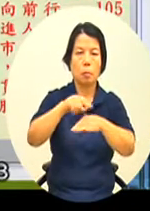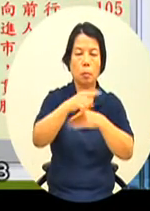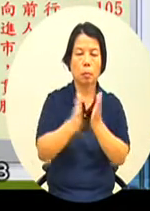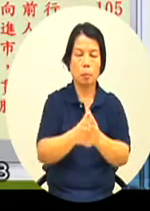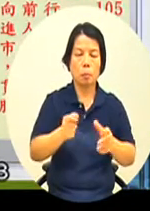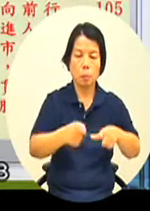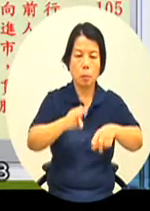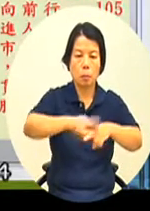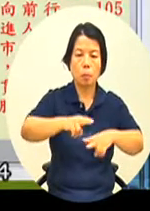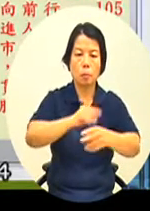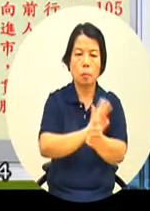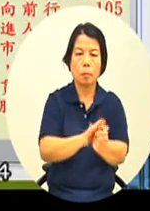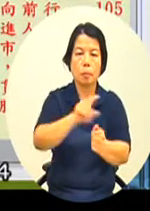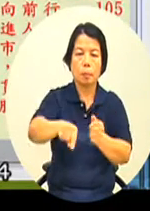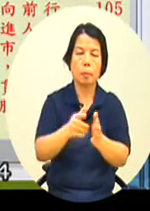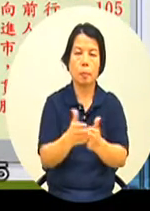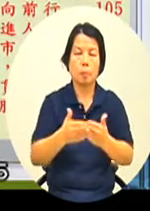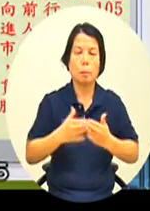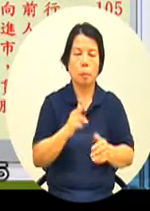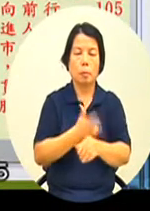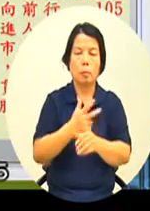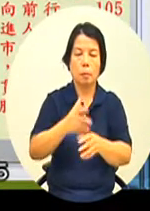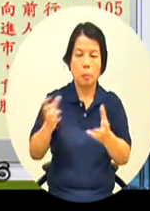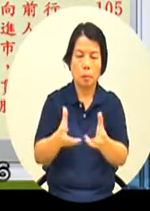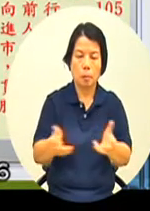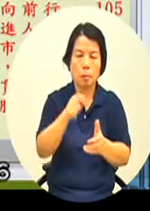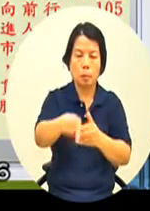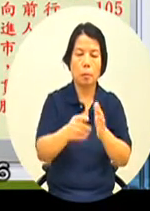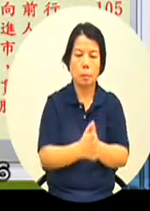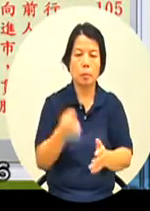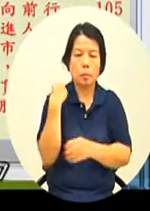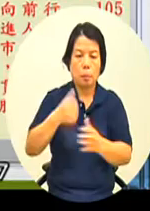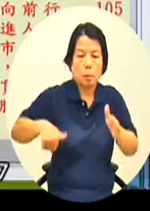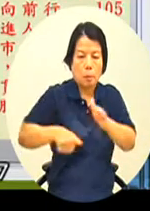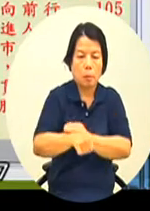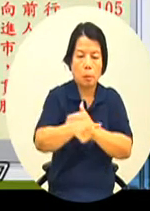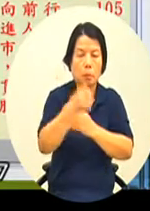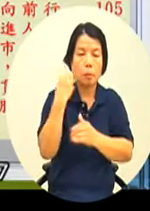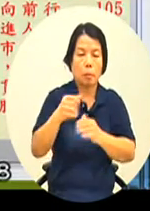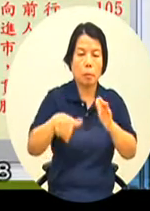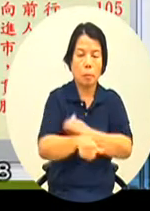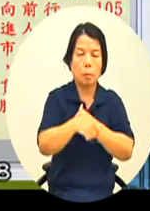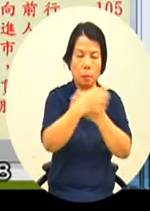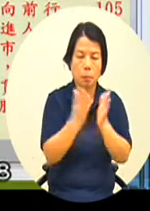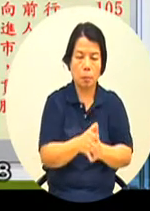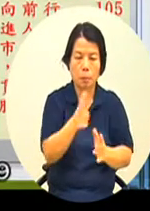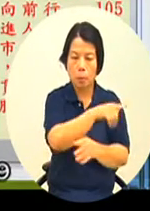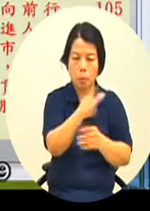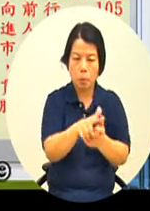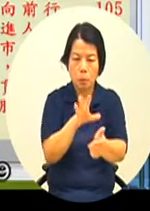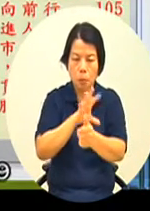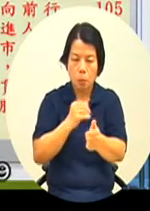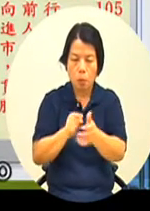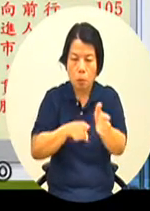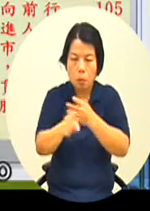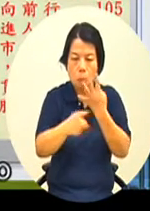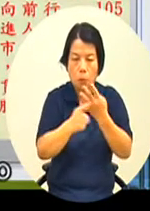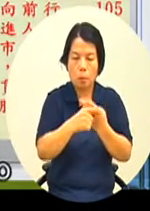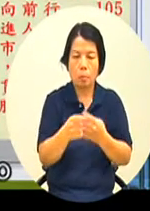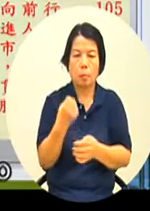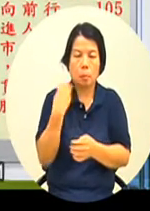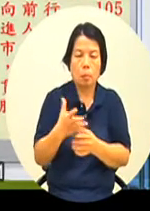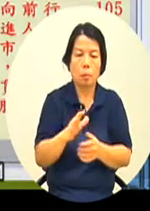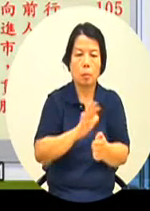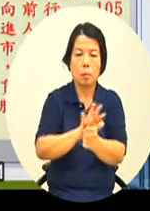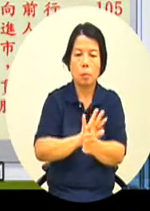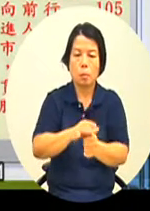暨市政建设参访活动，使我们本府的新进人员能够贯彻公共服务、新服务、新